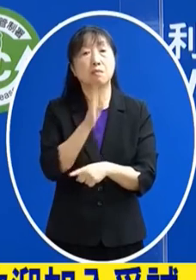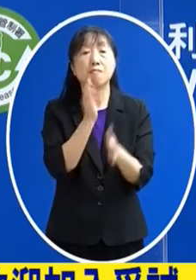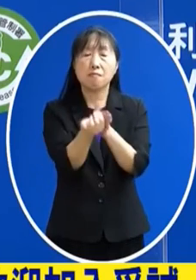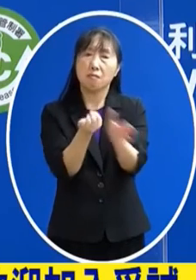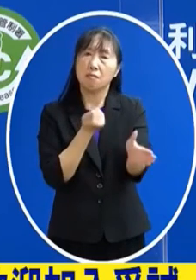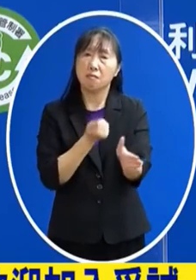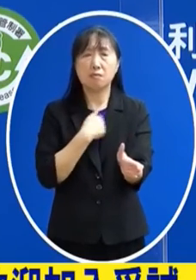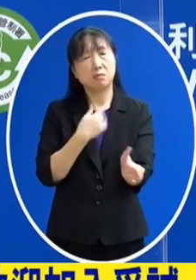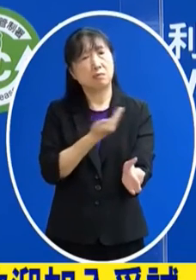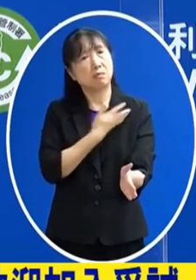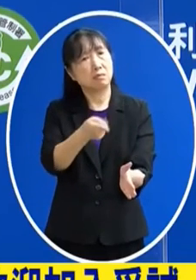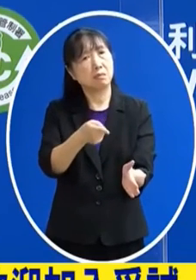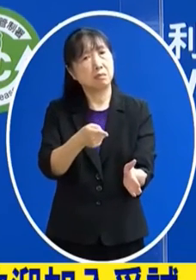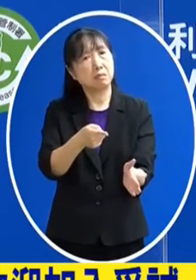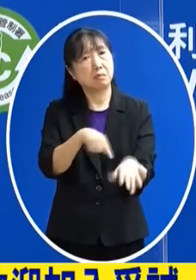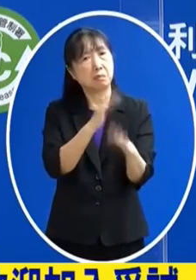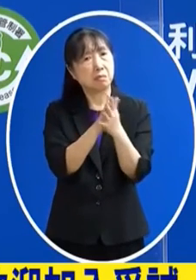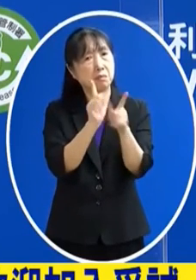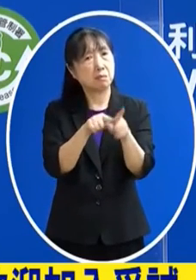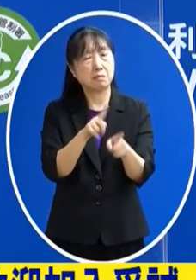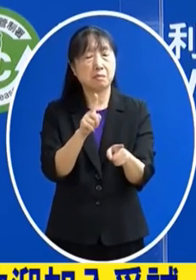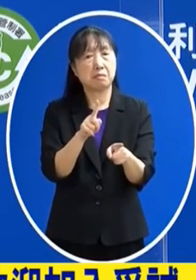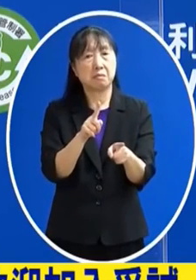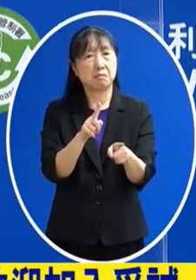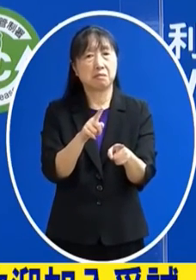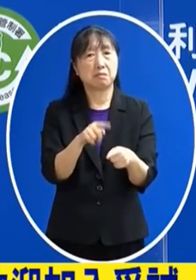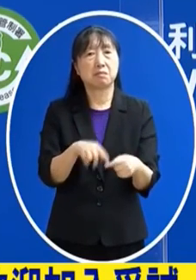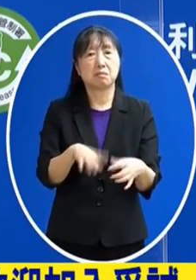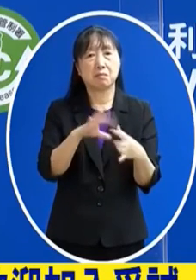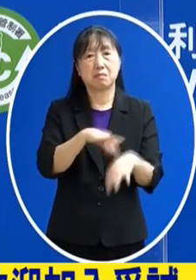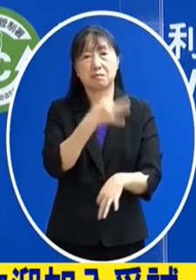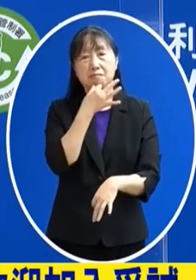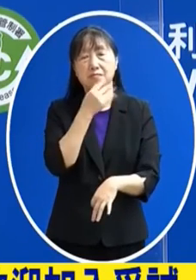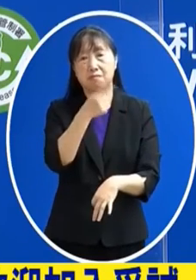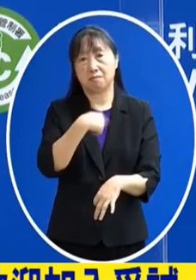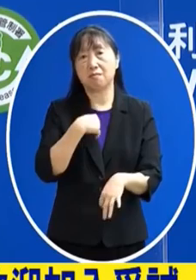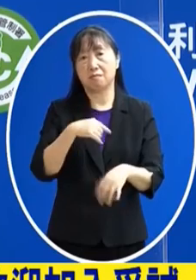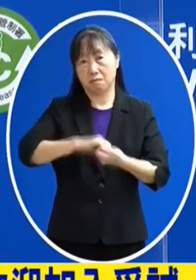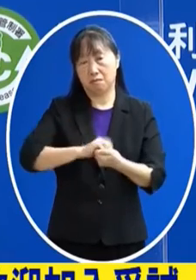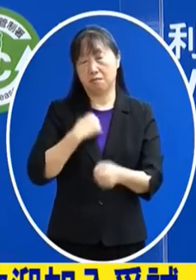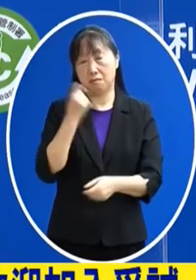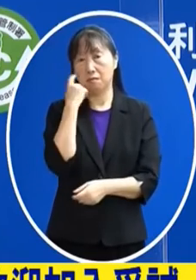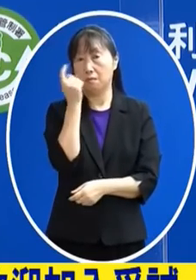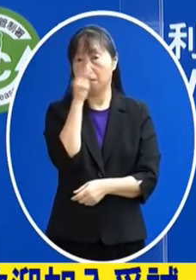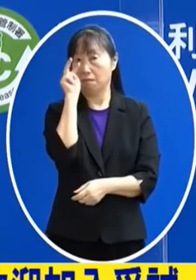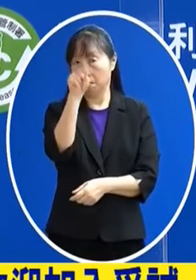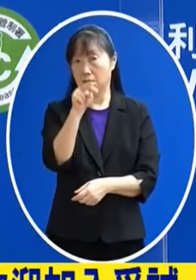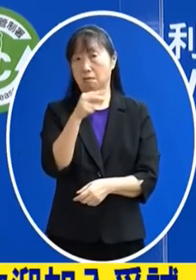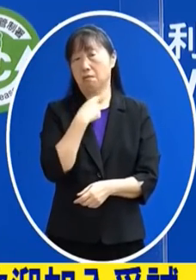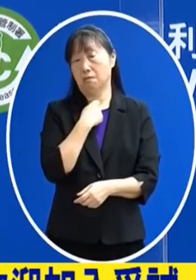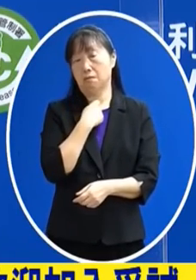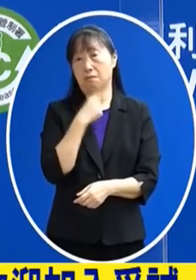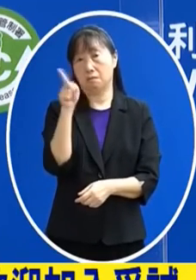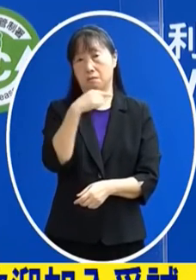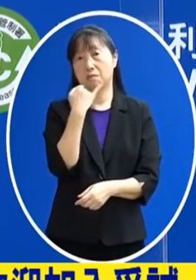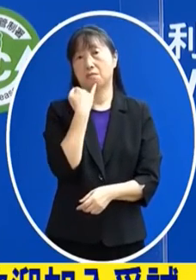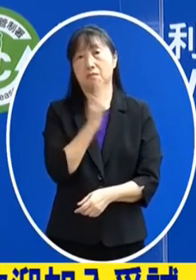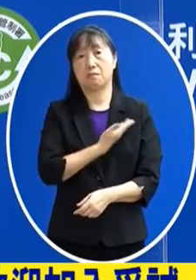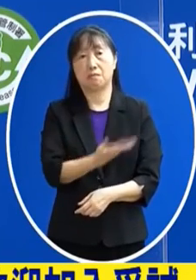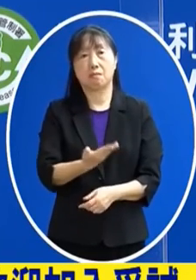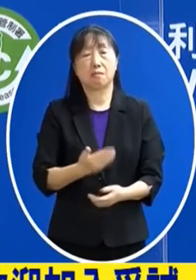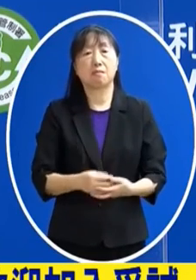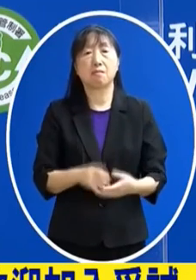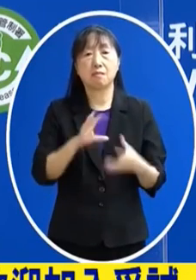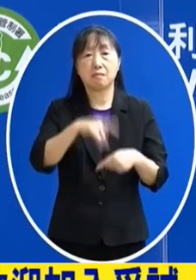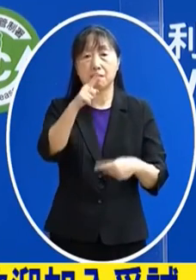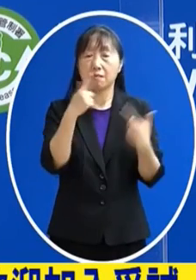开放的时候，那当然用我们比较，好、哦，我们就说眼见为实的方式来开放，好、哦，基本上这是